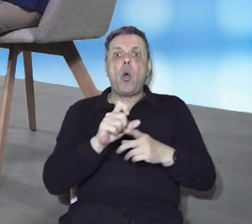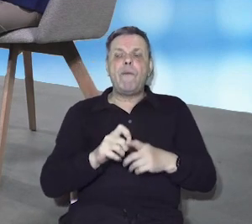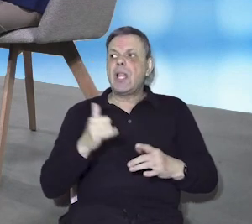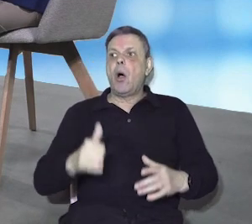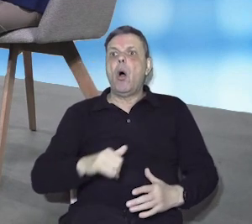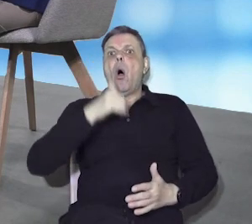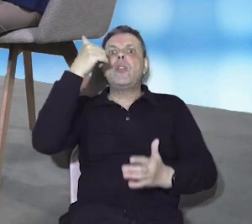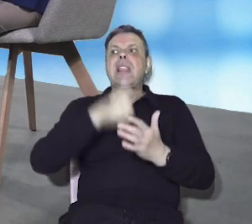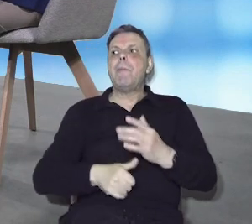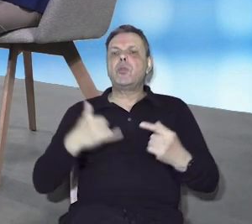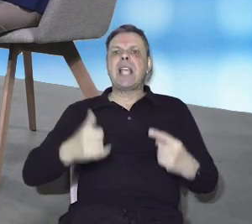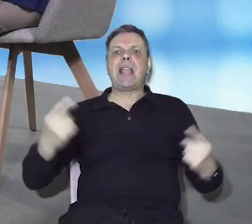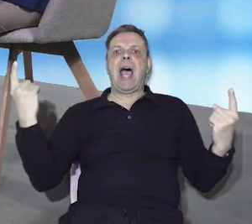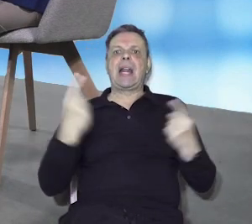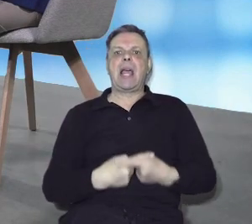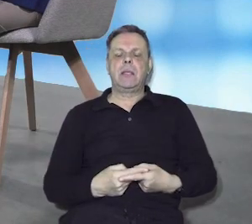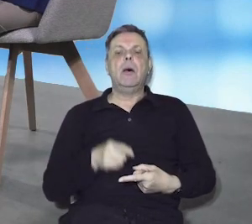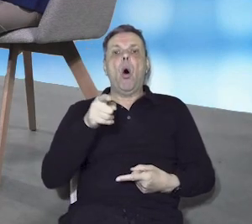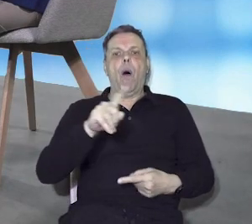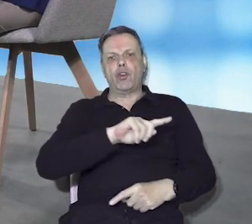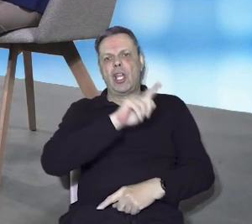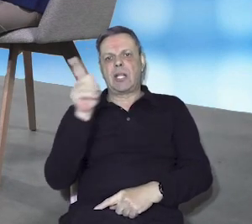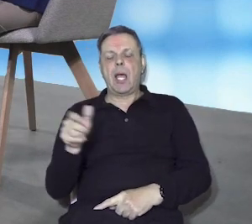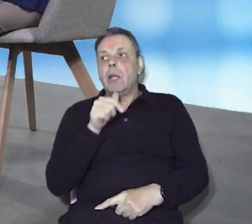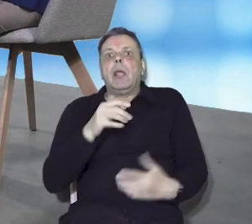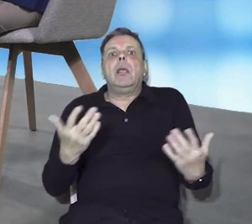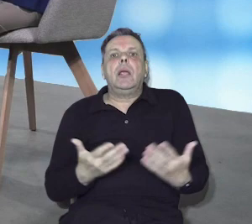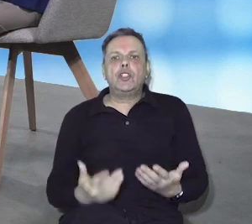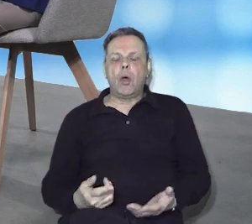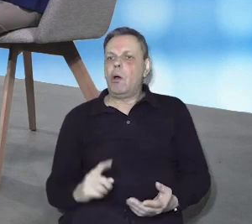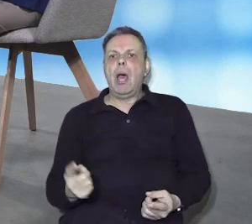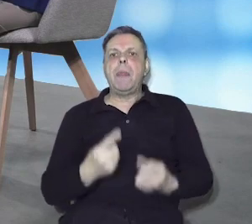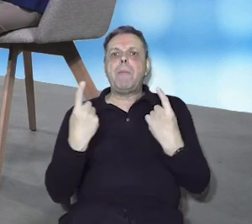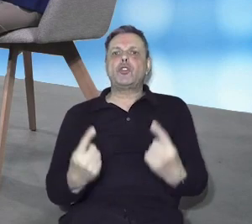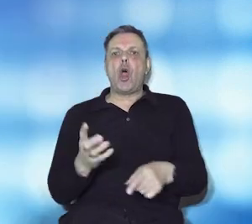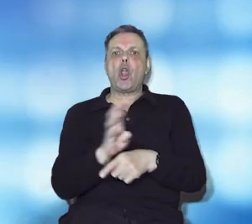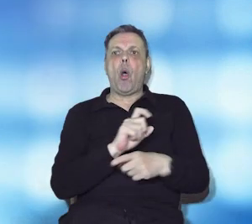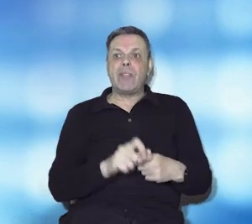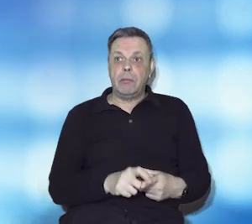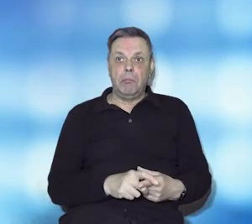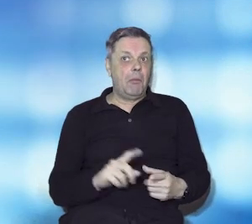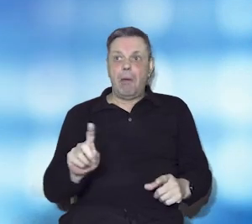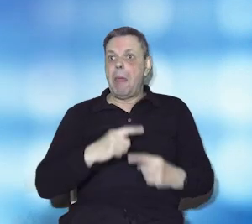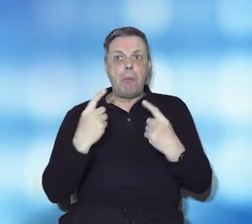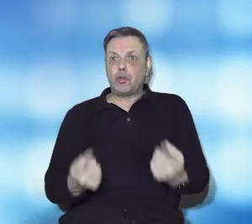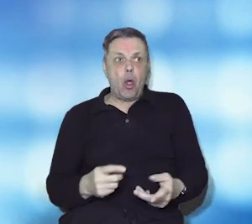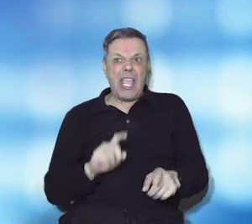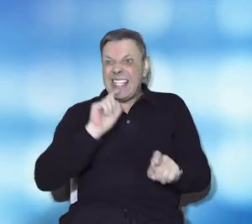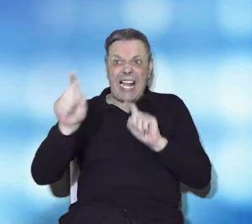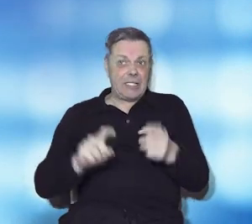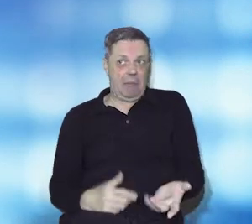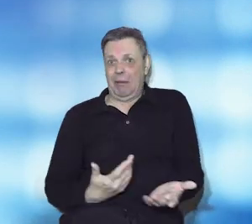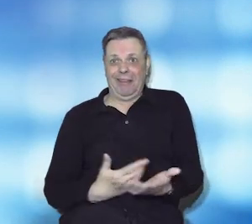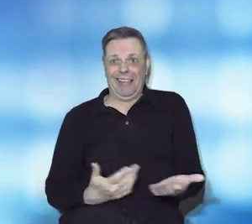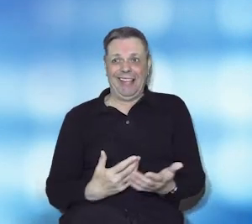put rat. Da. Ovo će trajati. I šta sad? Ne postoji korona više? Ne postoji pandemija? Je